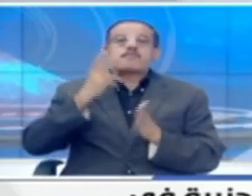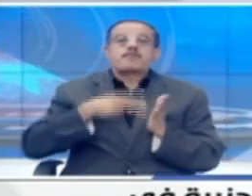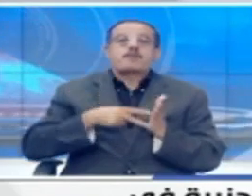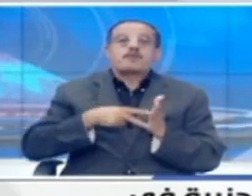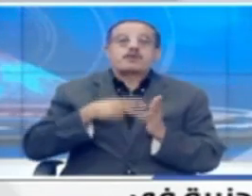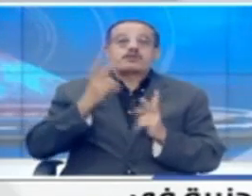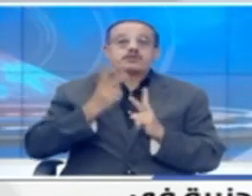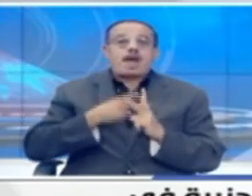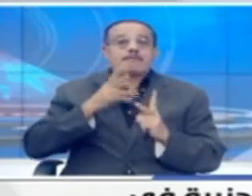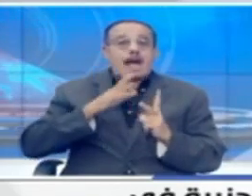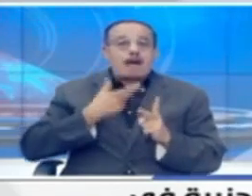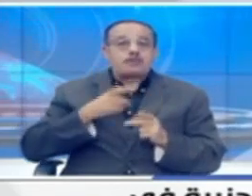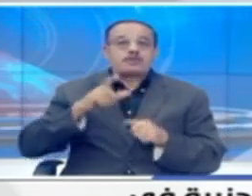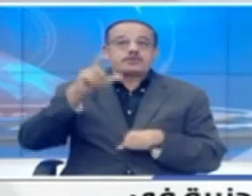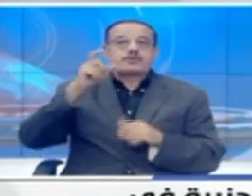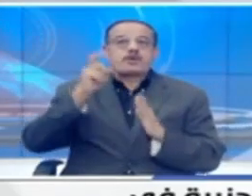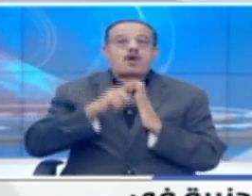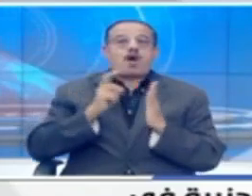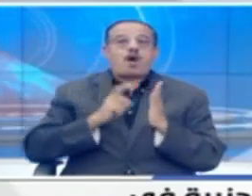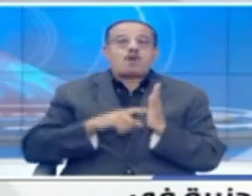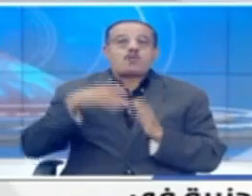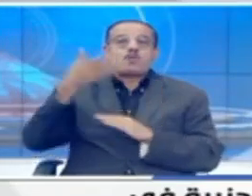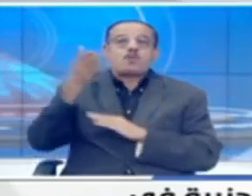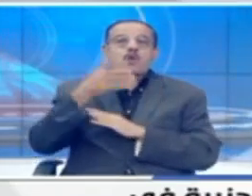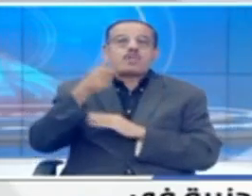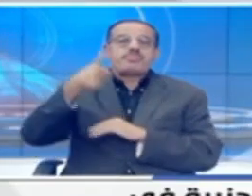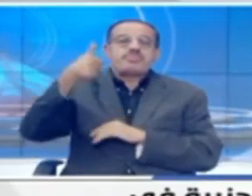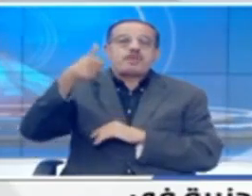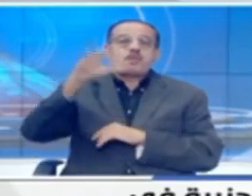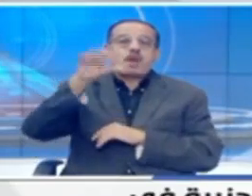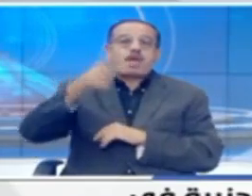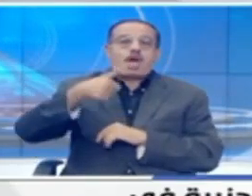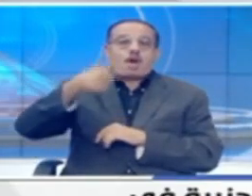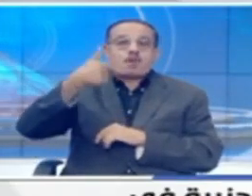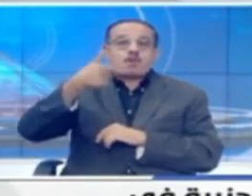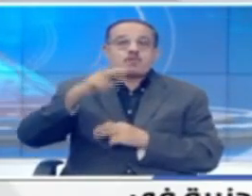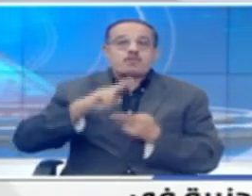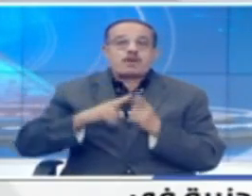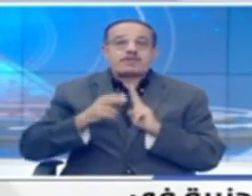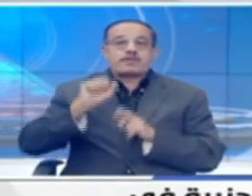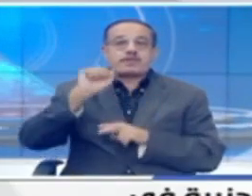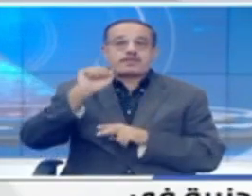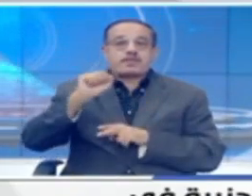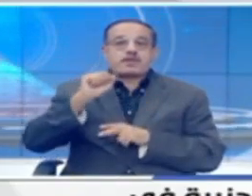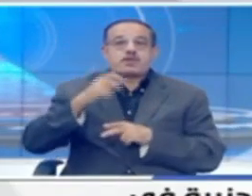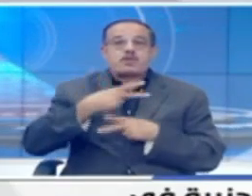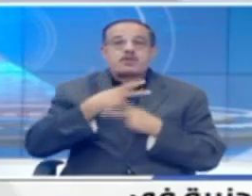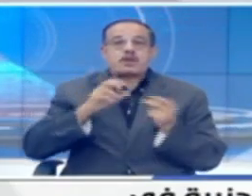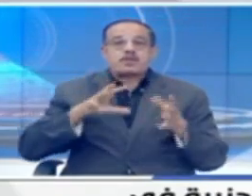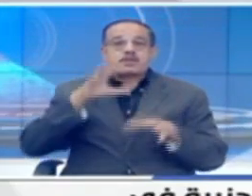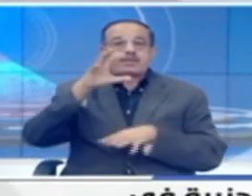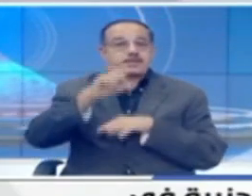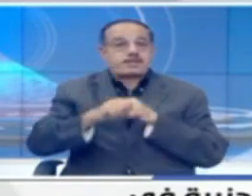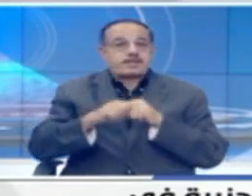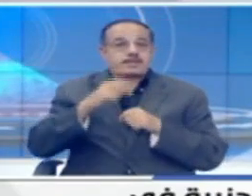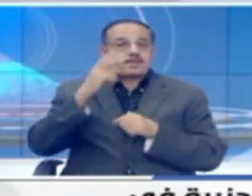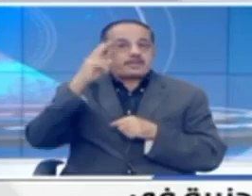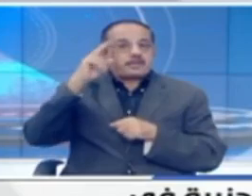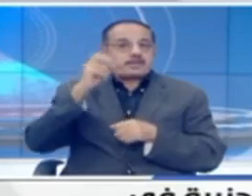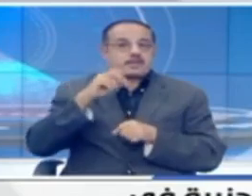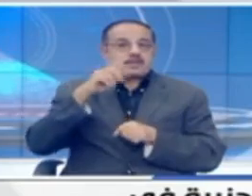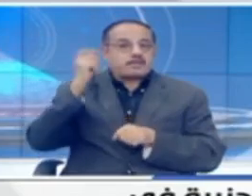واحترام قرار وإرادة الشعوب وسيادة الدول الوطنية ومؤسساتها، بما من شأنه